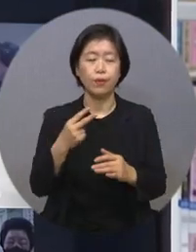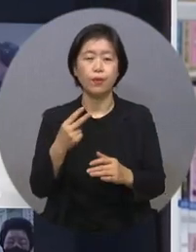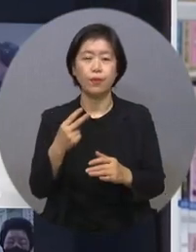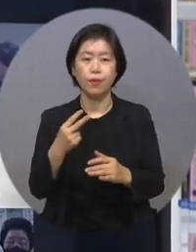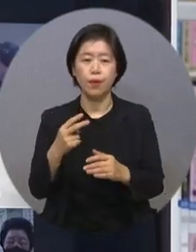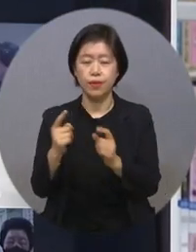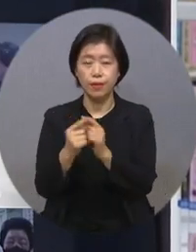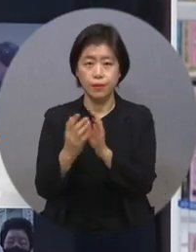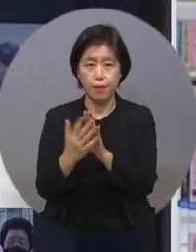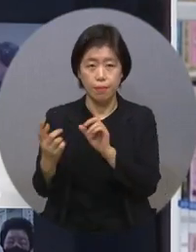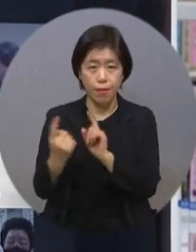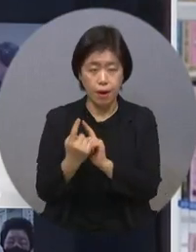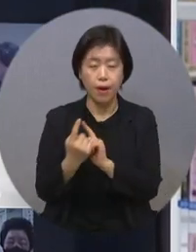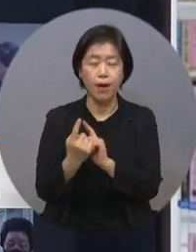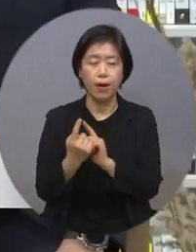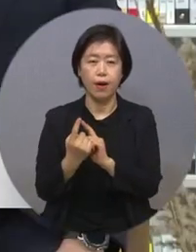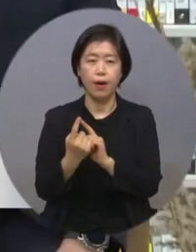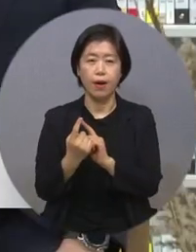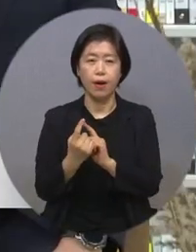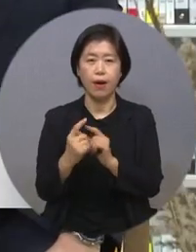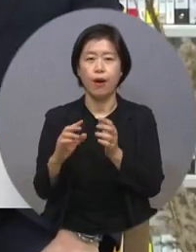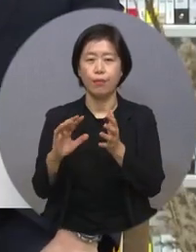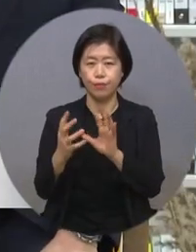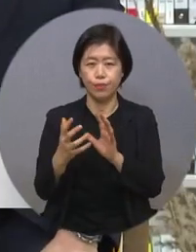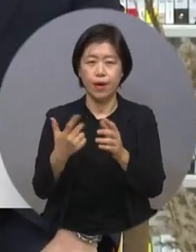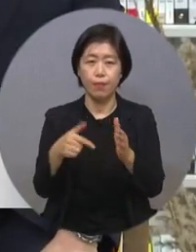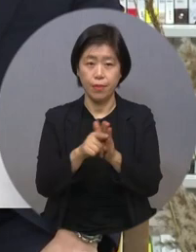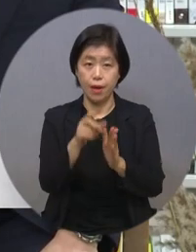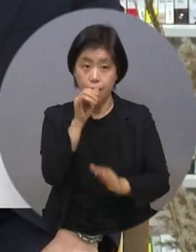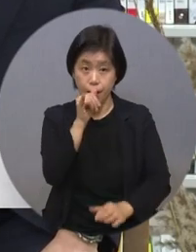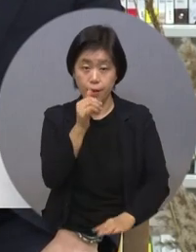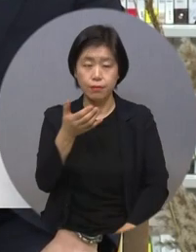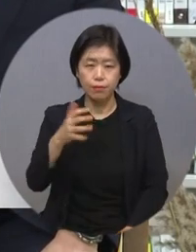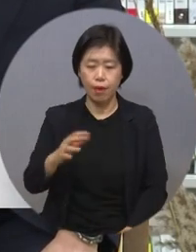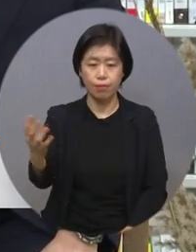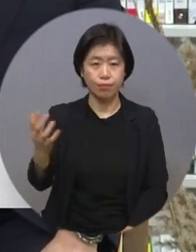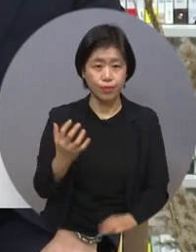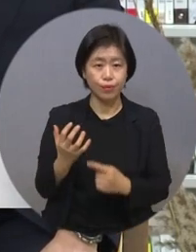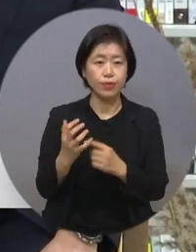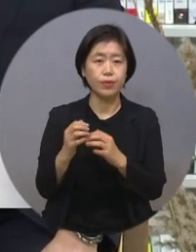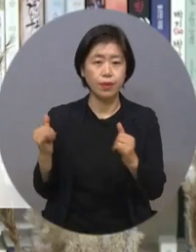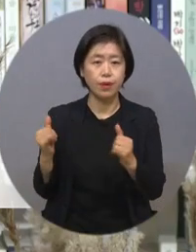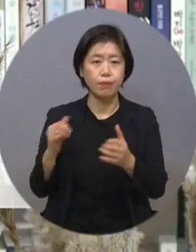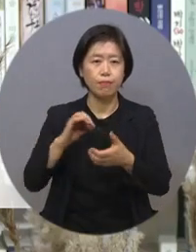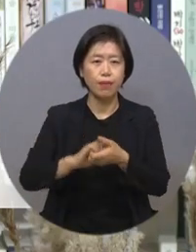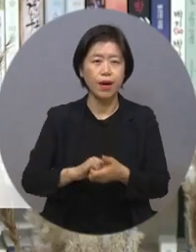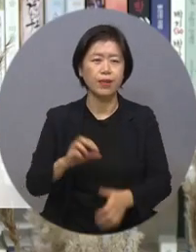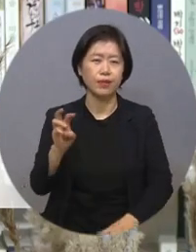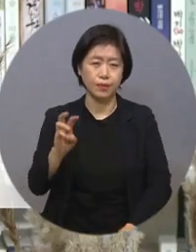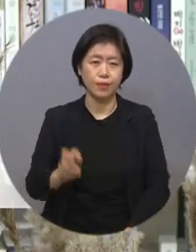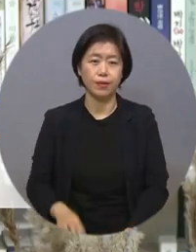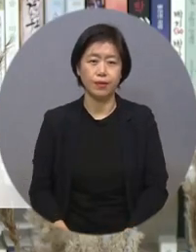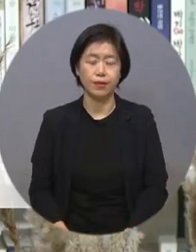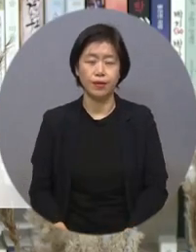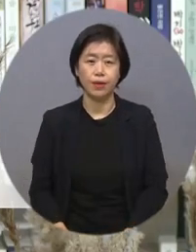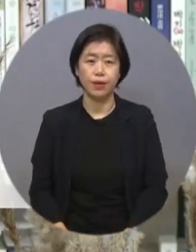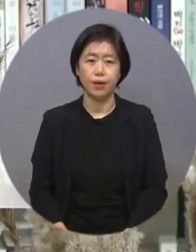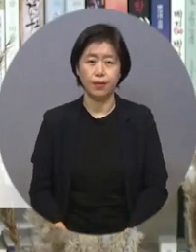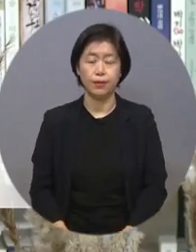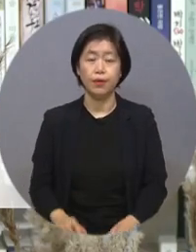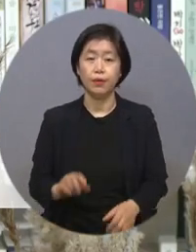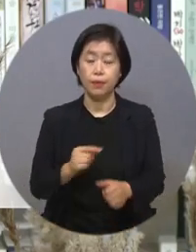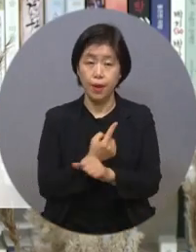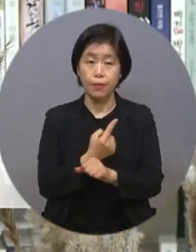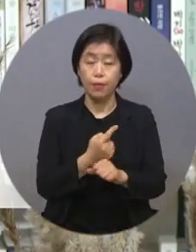행사는 코로나19 예방을 위해 현장 참석 인원을 30명으로 최소화하는 대신 온라인 생중계로 시민